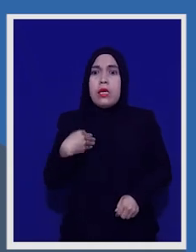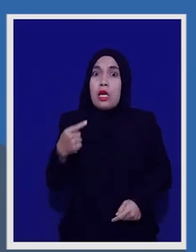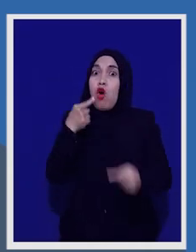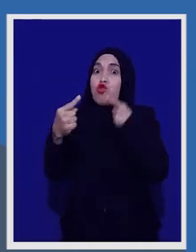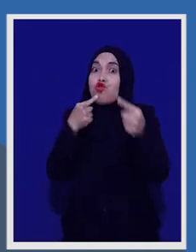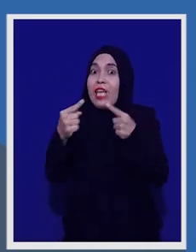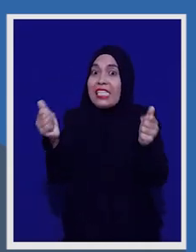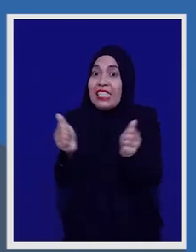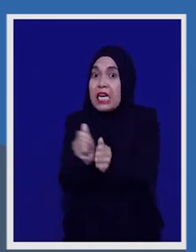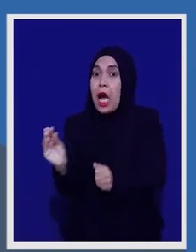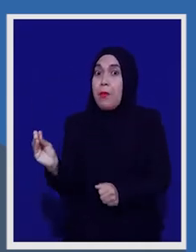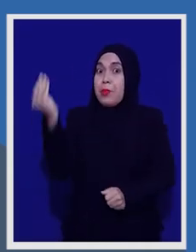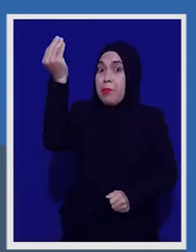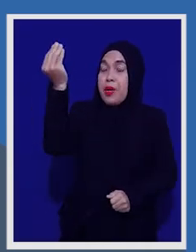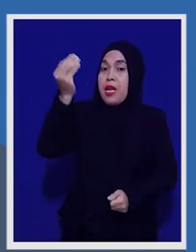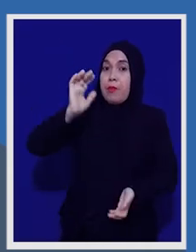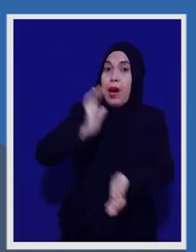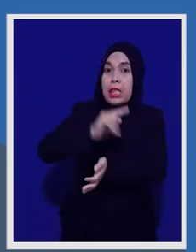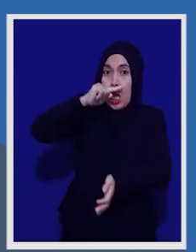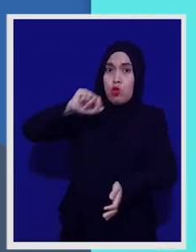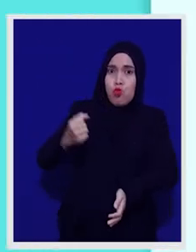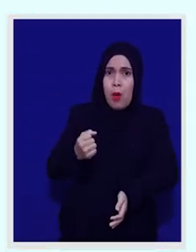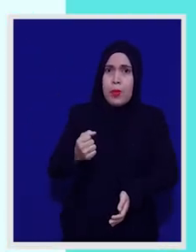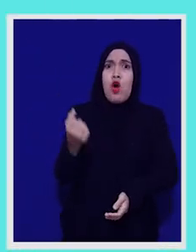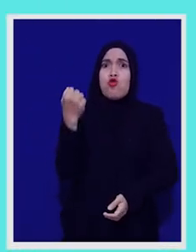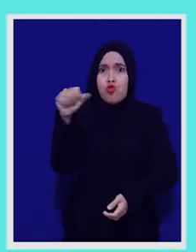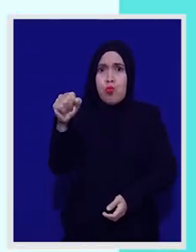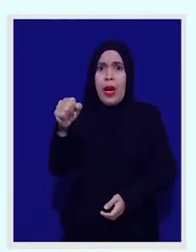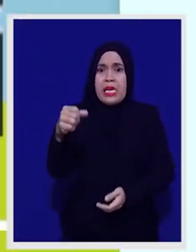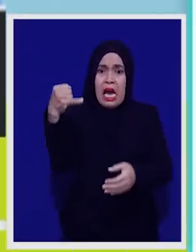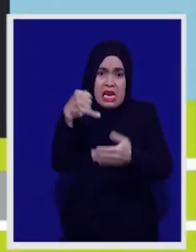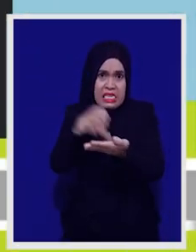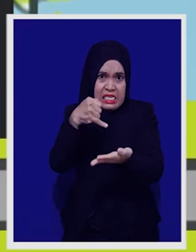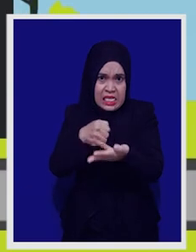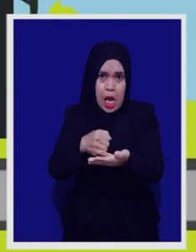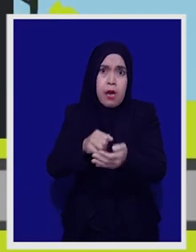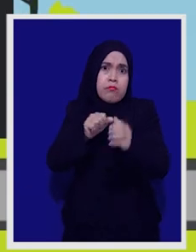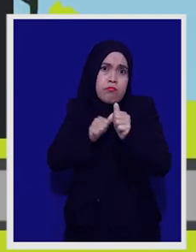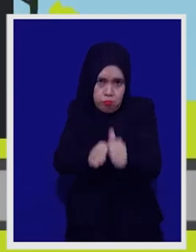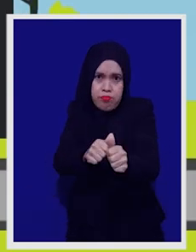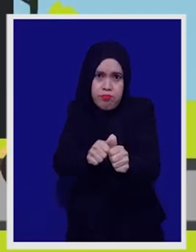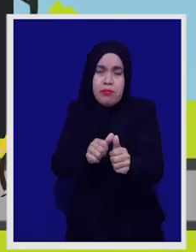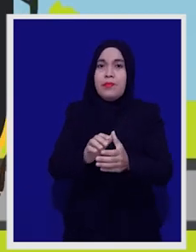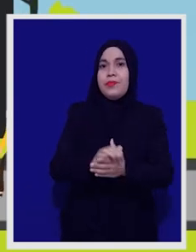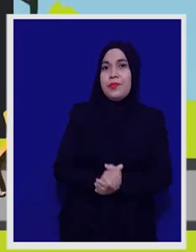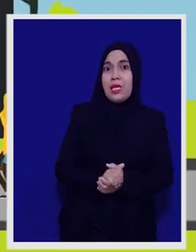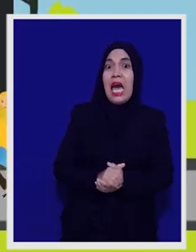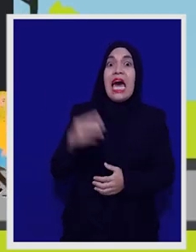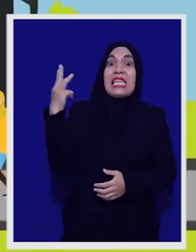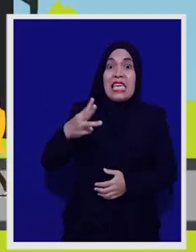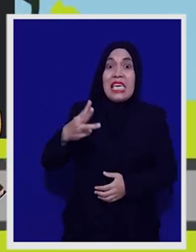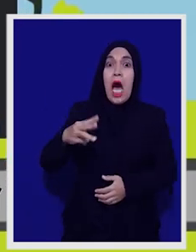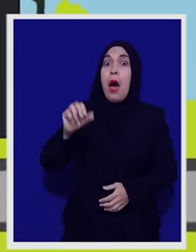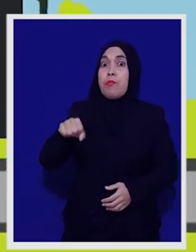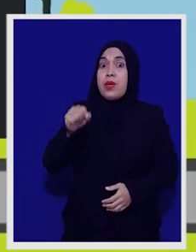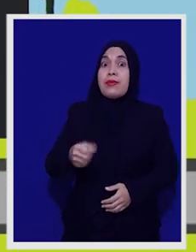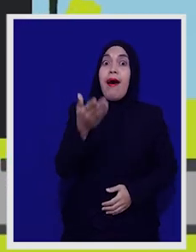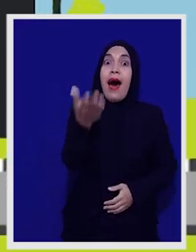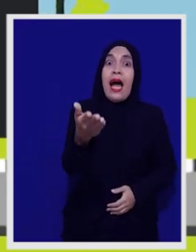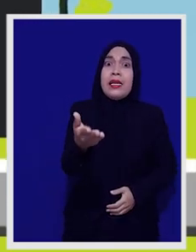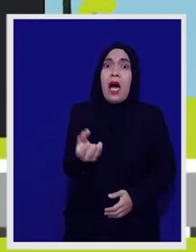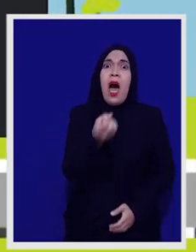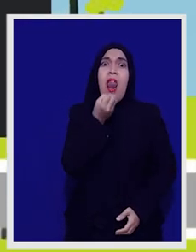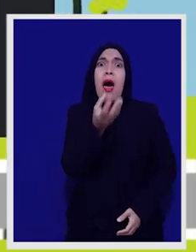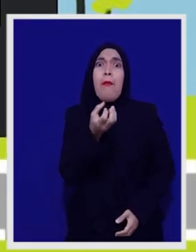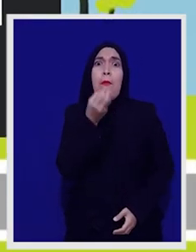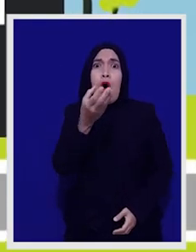berkonsultasi dengan pimpinan mantan suami agar isi putusan dapat dilaksanakan. Ketiga, bisa juga Anda